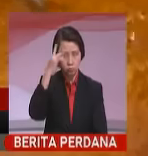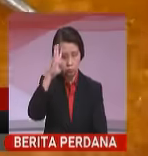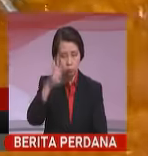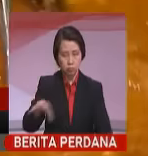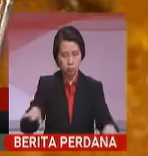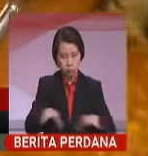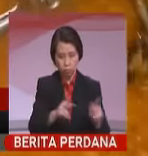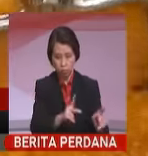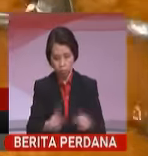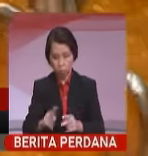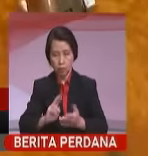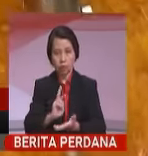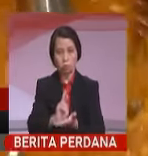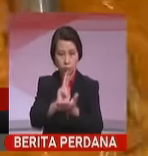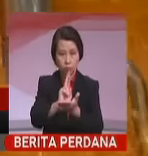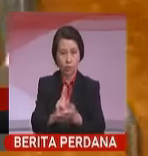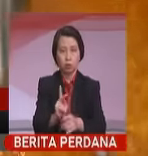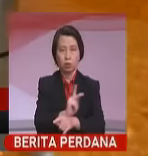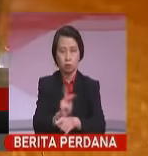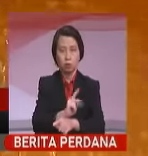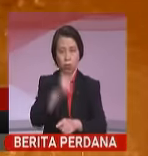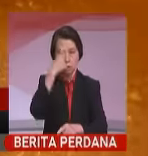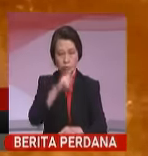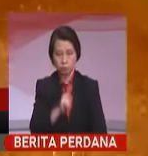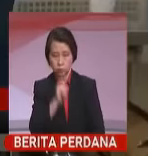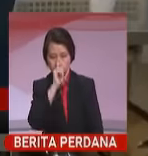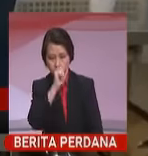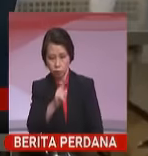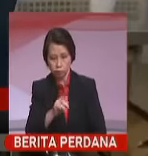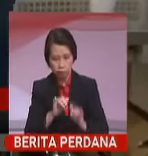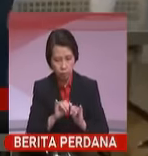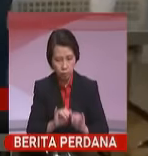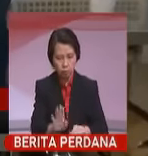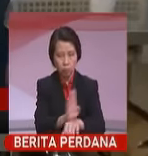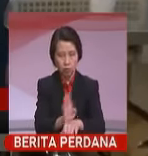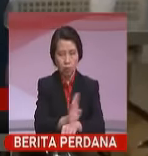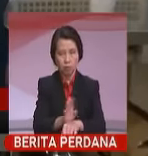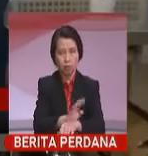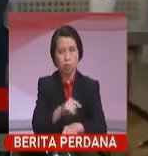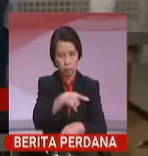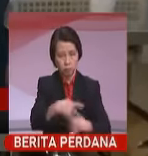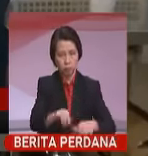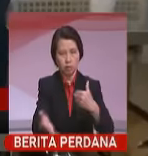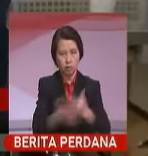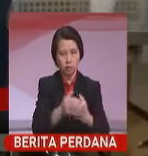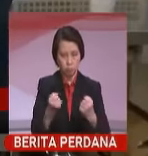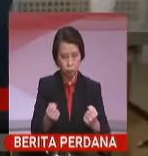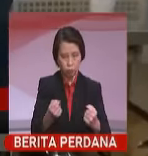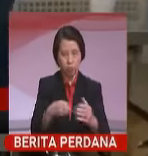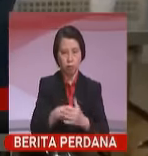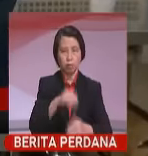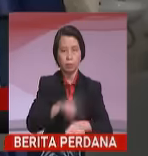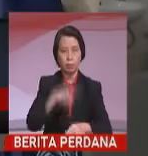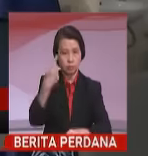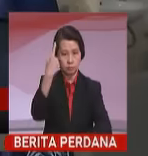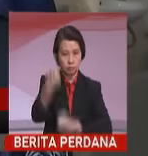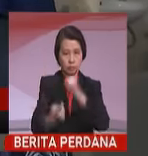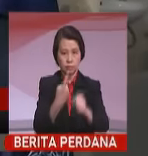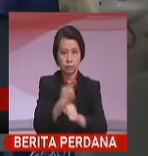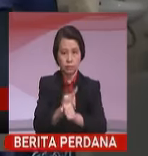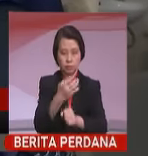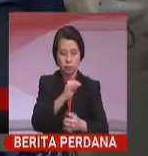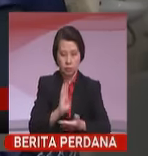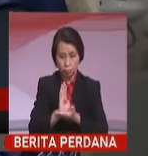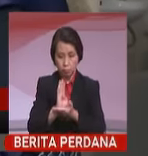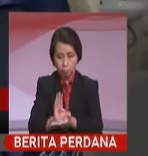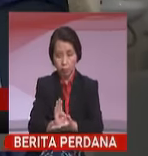menerusi pelan pemulihan usahawan dan koperasi bagi memastikan momentum perniagaan koperasi kembali stabil dalam masa setahun, selain